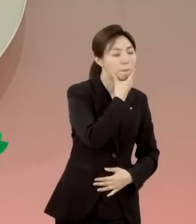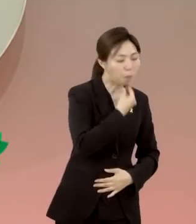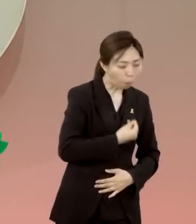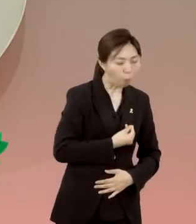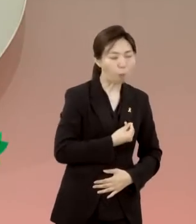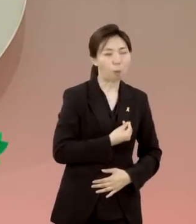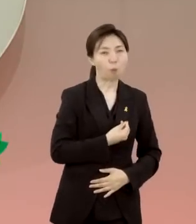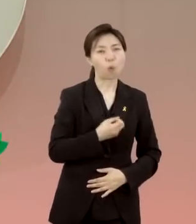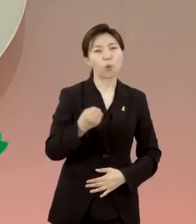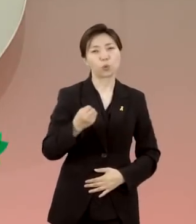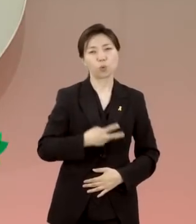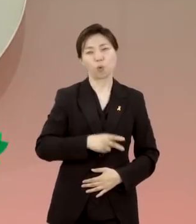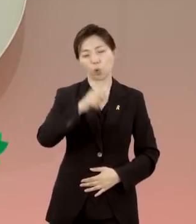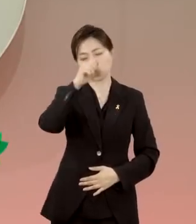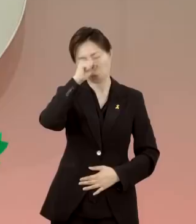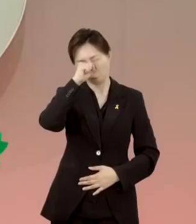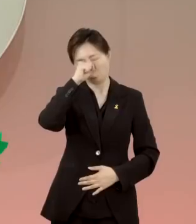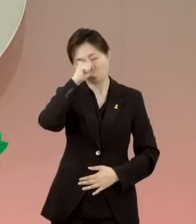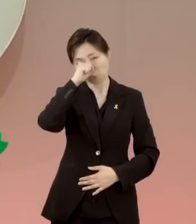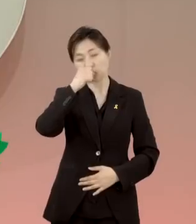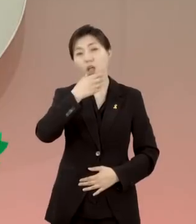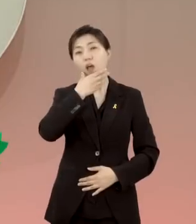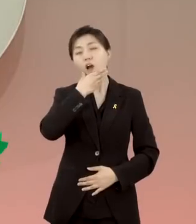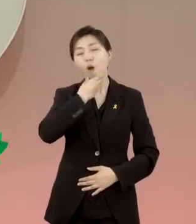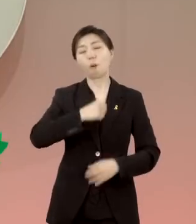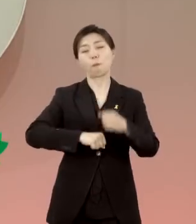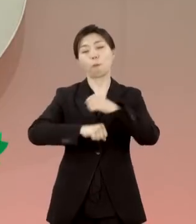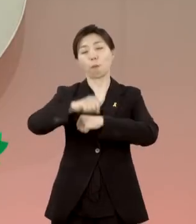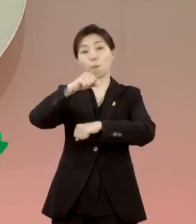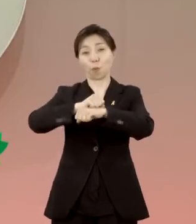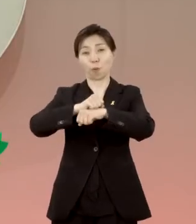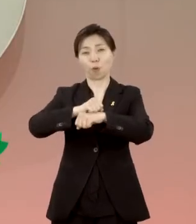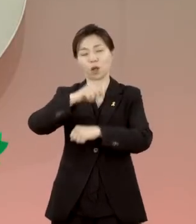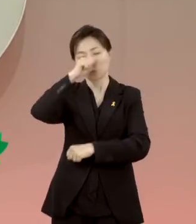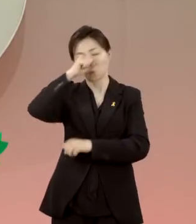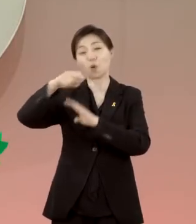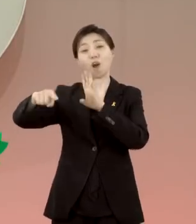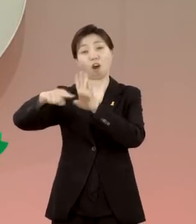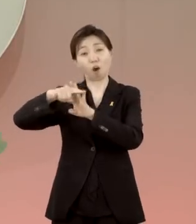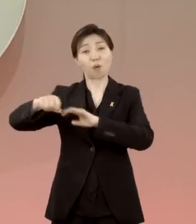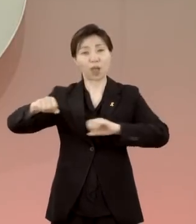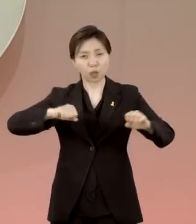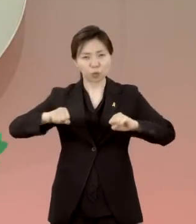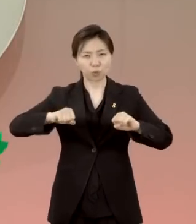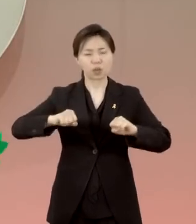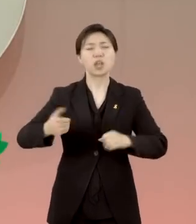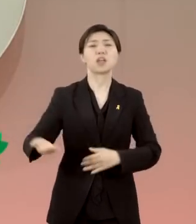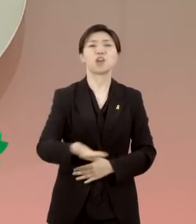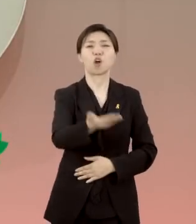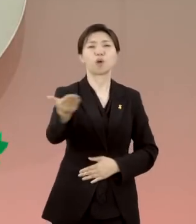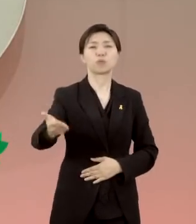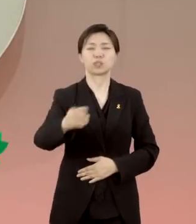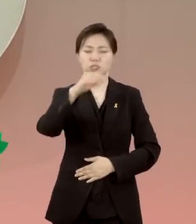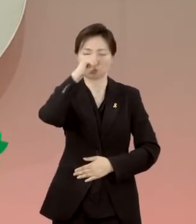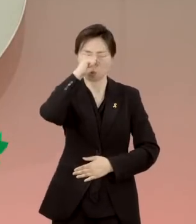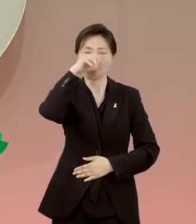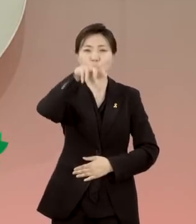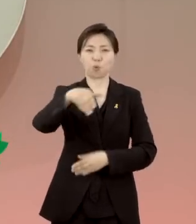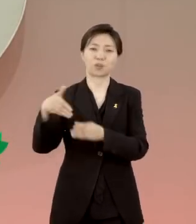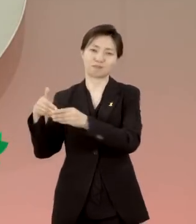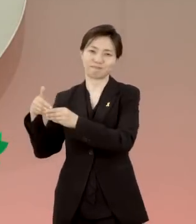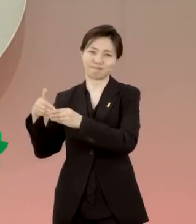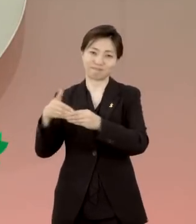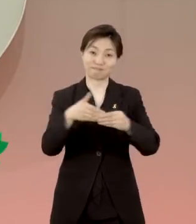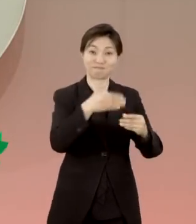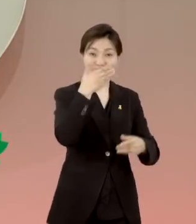선업과 공덕의 힘이 여러분들을 진정한 행복의 길로 이끌어 줄